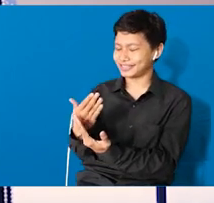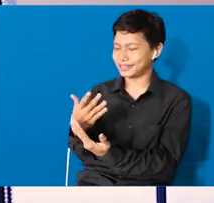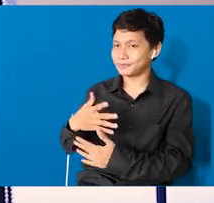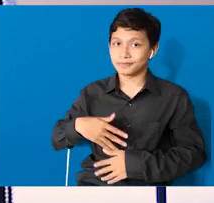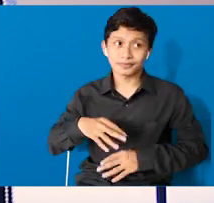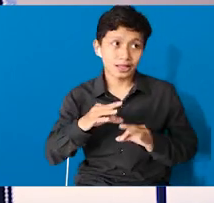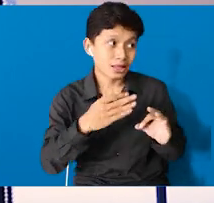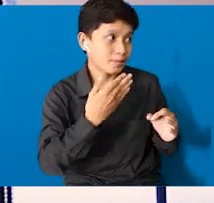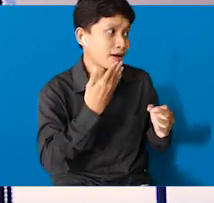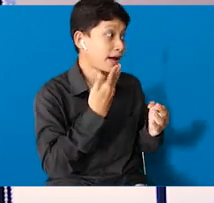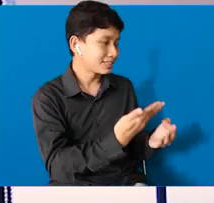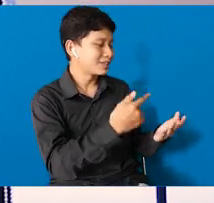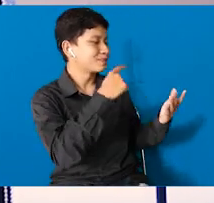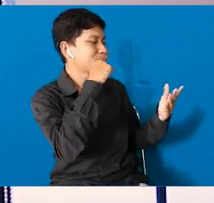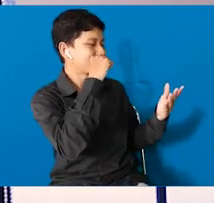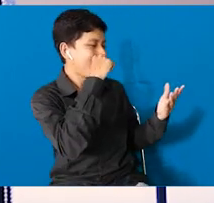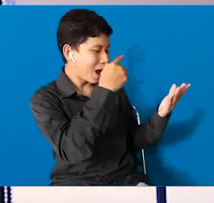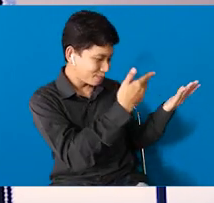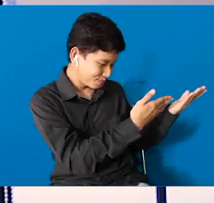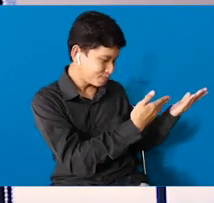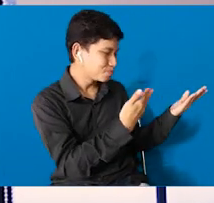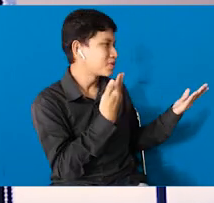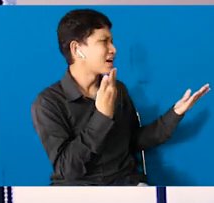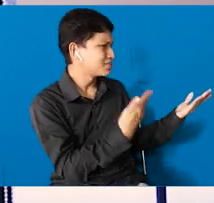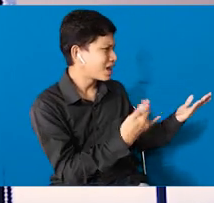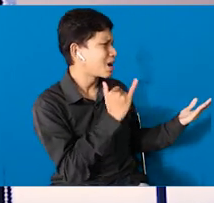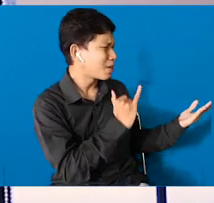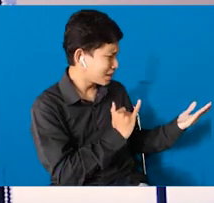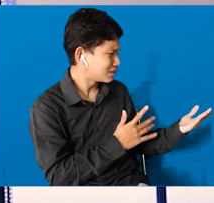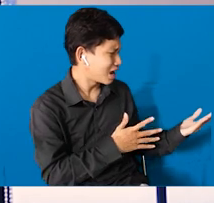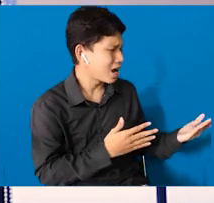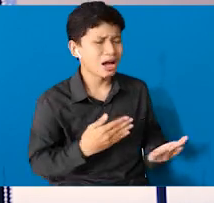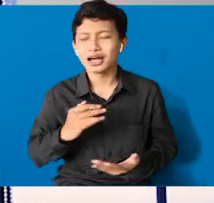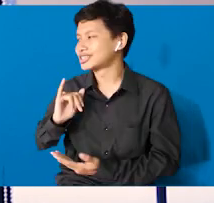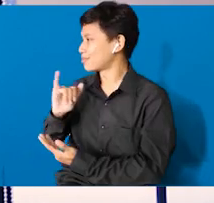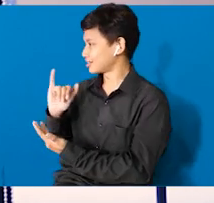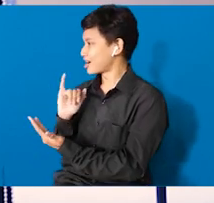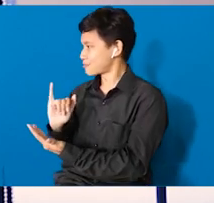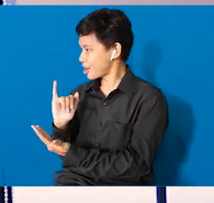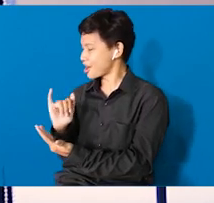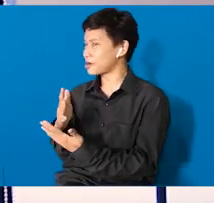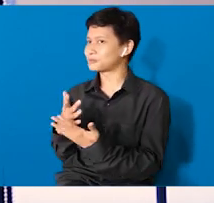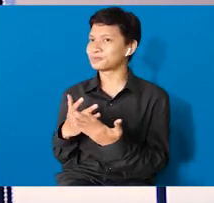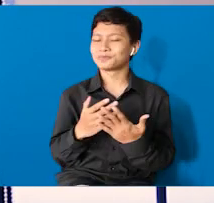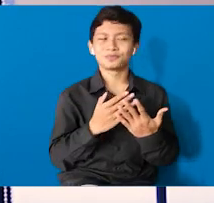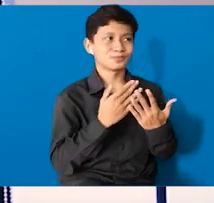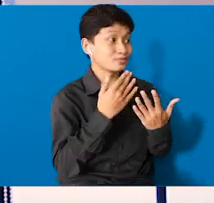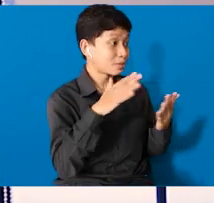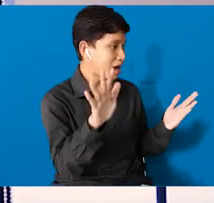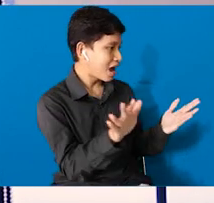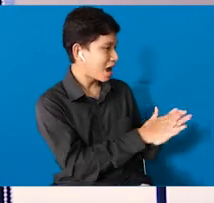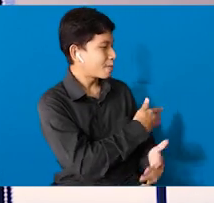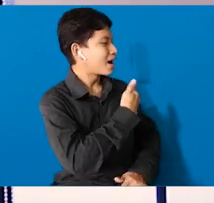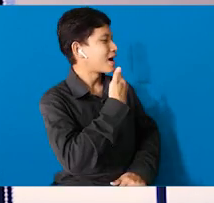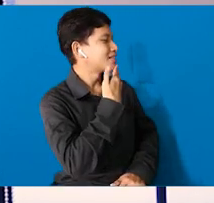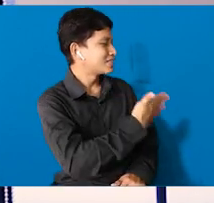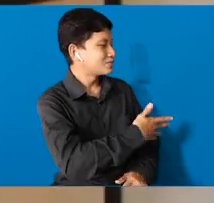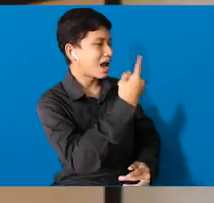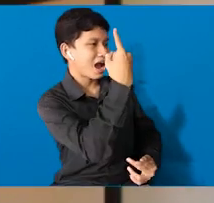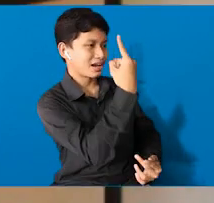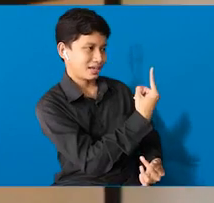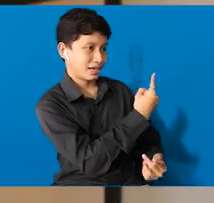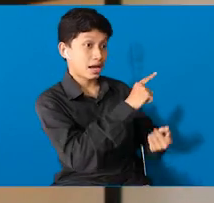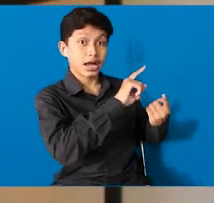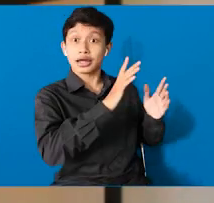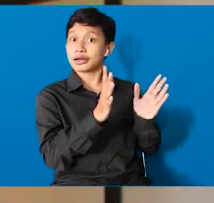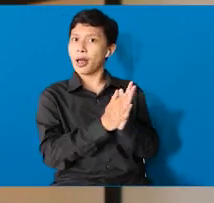Dan berterima kasih juga kepada Mas Hartono mewakili teman-teman di Pabel Sukorono yang sudah bisa hadir pada kesempatan kali ini.